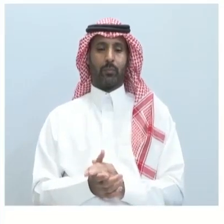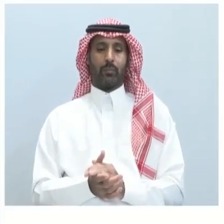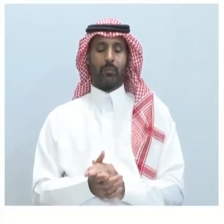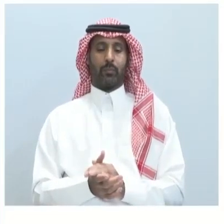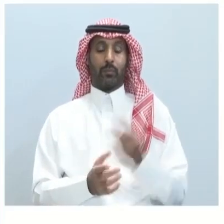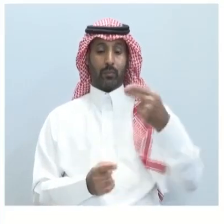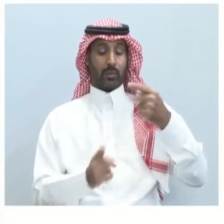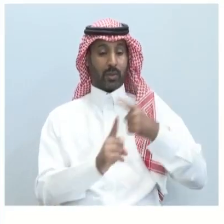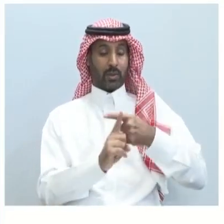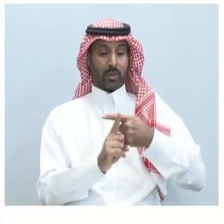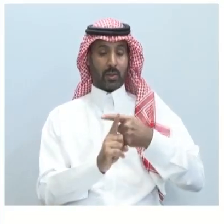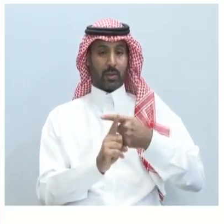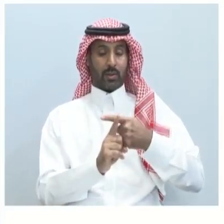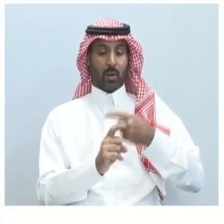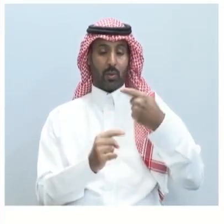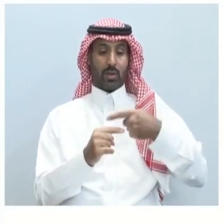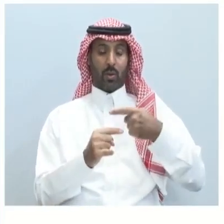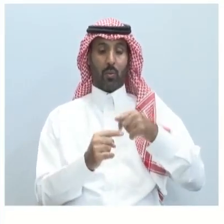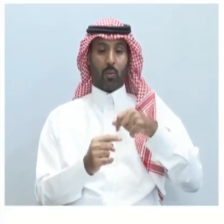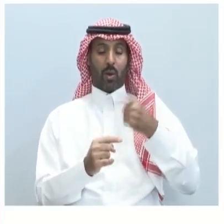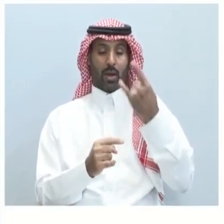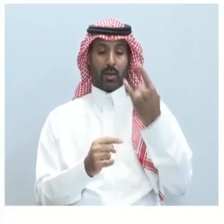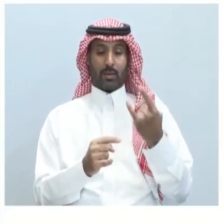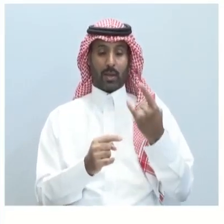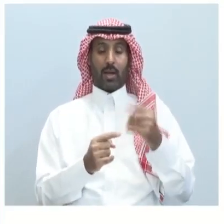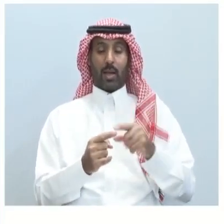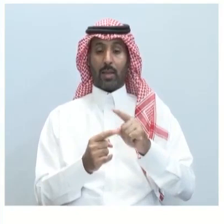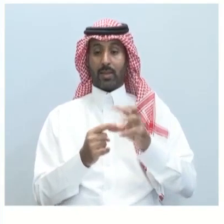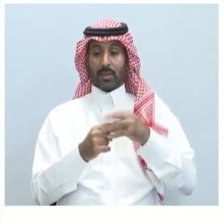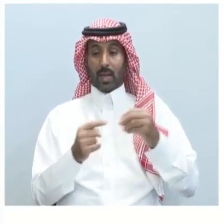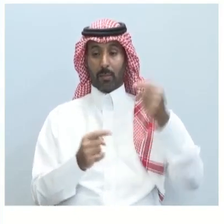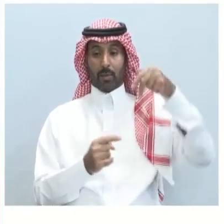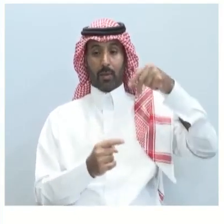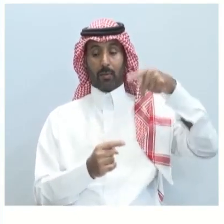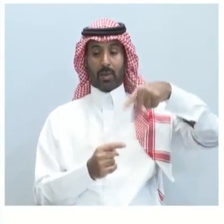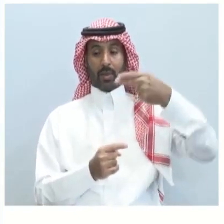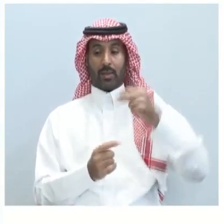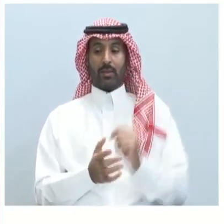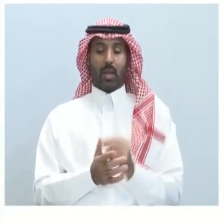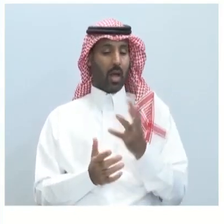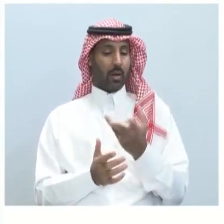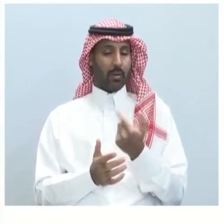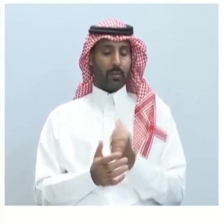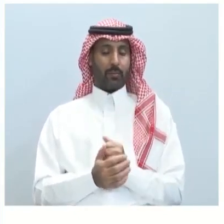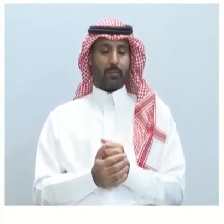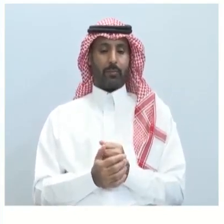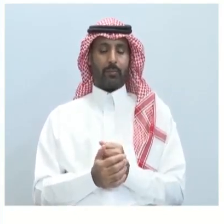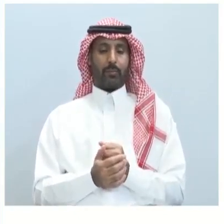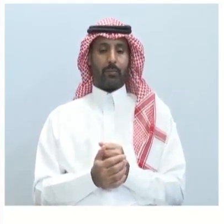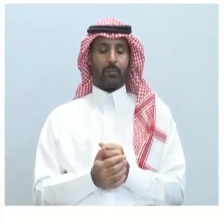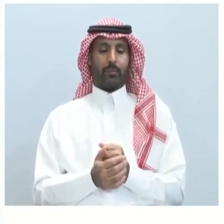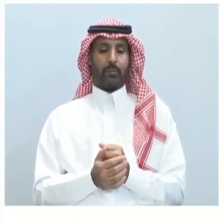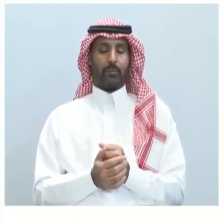تركيز ايون الهيدروجين يساوي واحد عفوا عشره والسالب اللي اتش هذه القيمه او هذه العلاقه